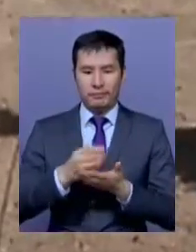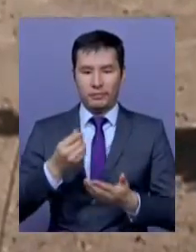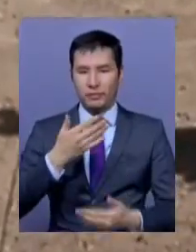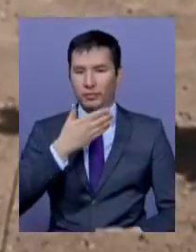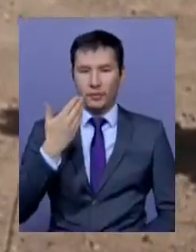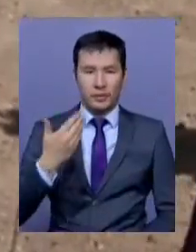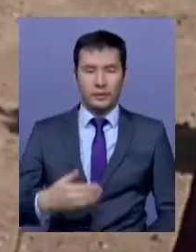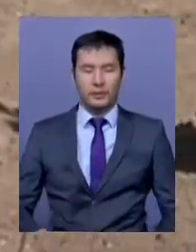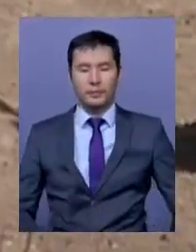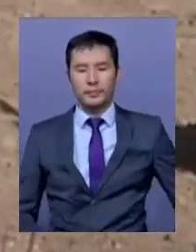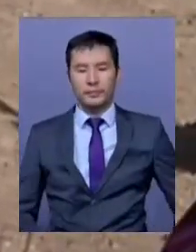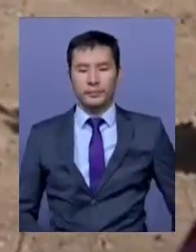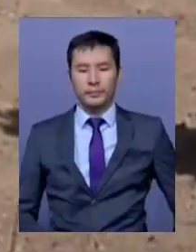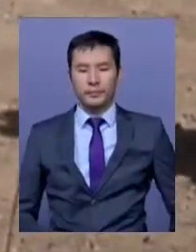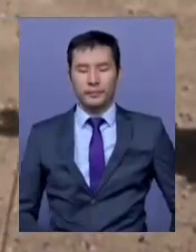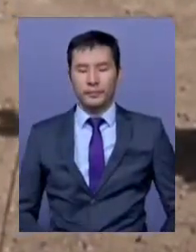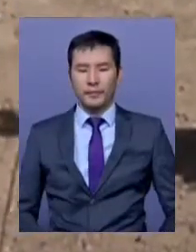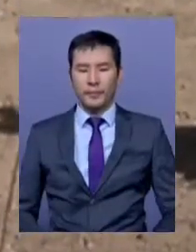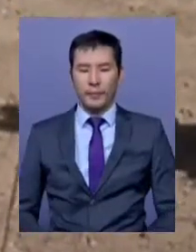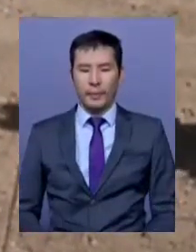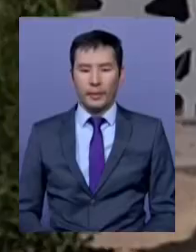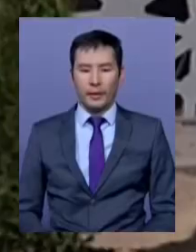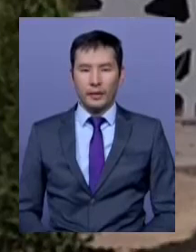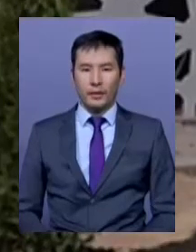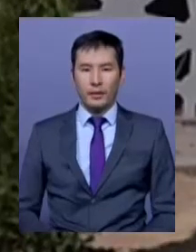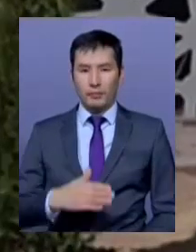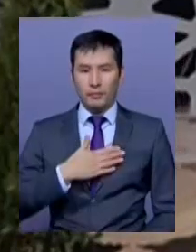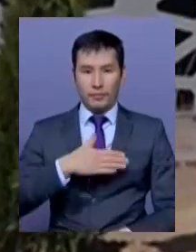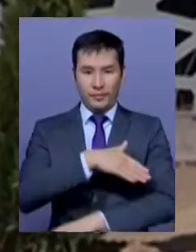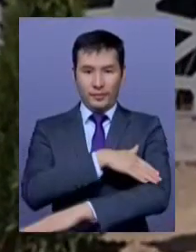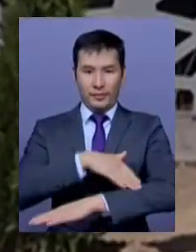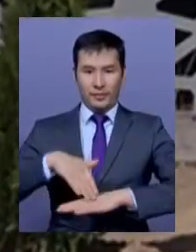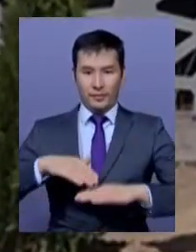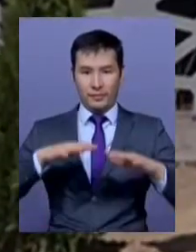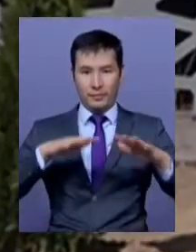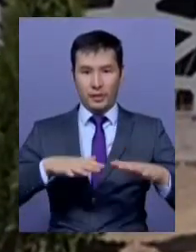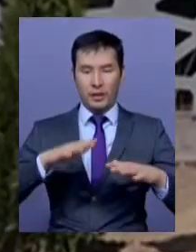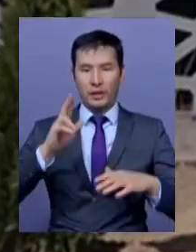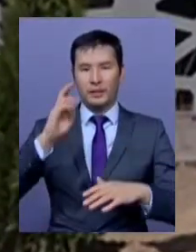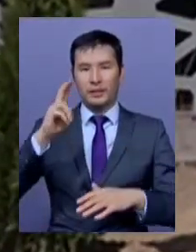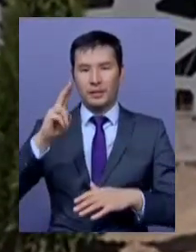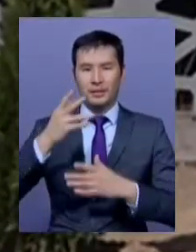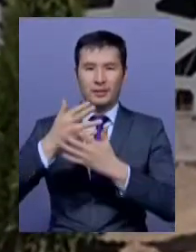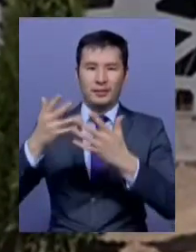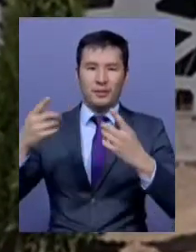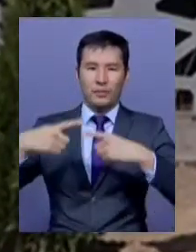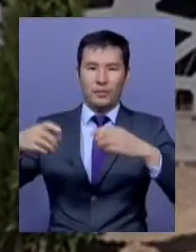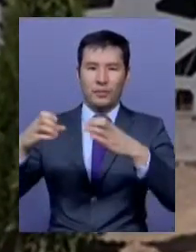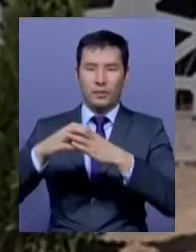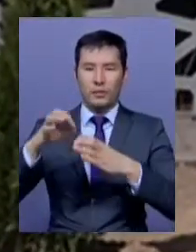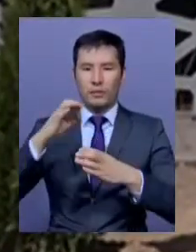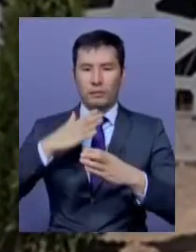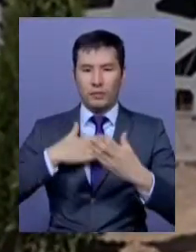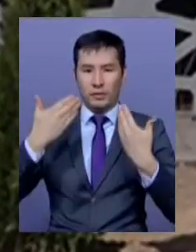жақсы өтіп атырпты, аманшылық болсын. Неке бүгінде осы Жібек жол ауылының бойына жаяу жүргіншілердің